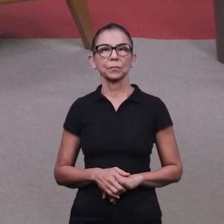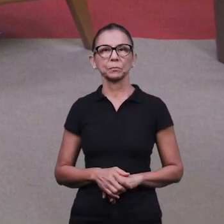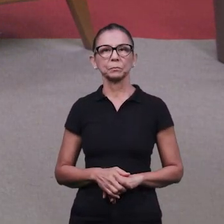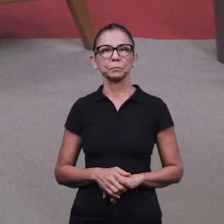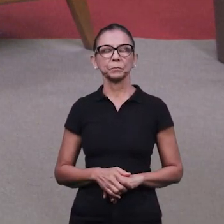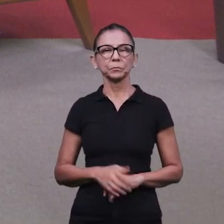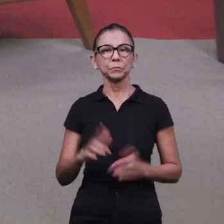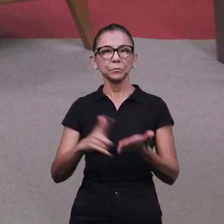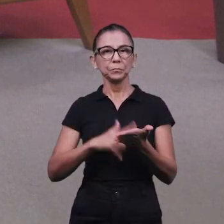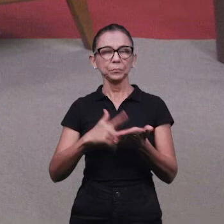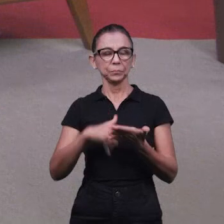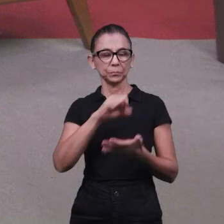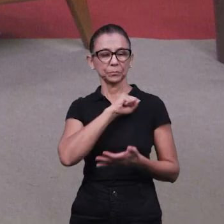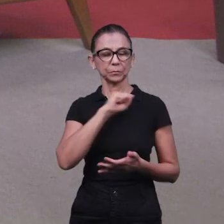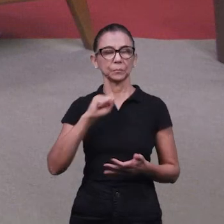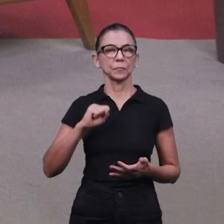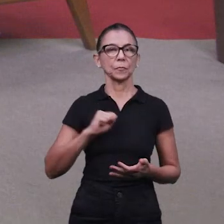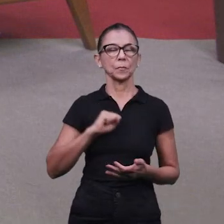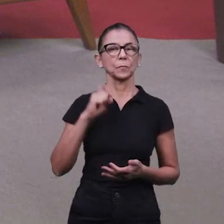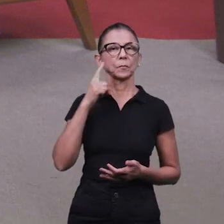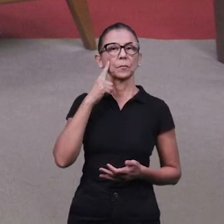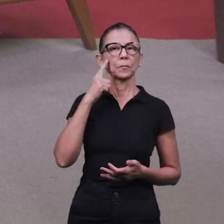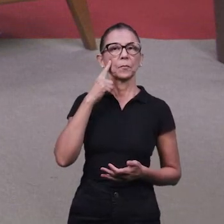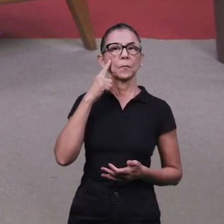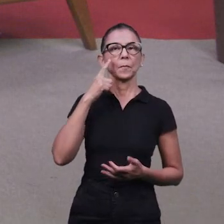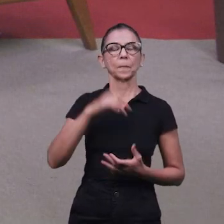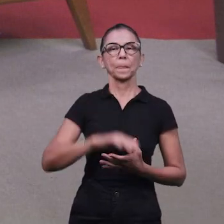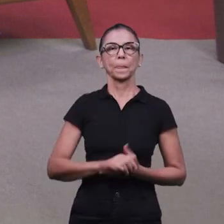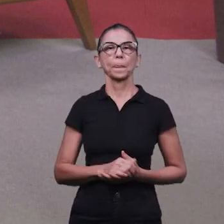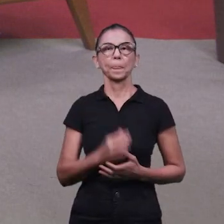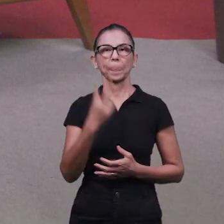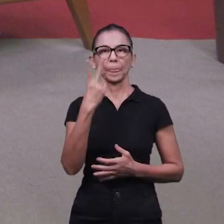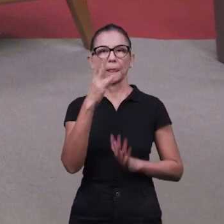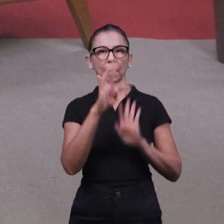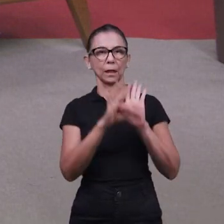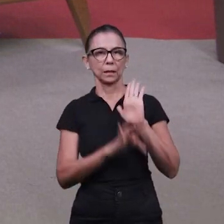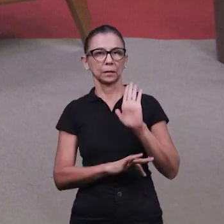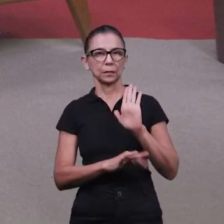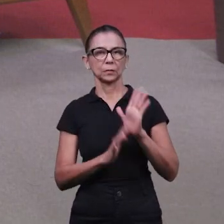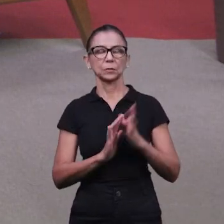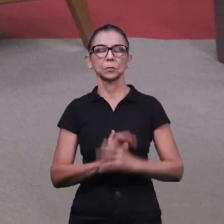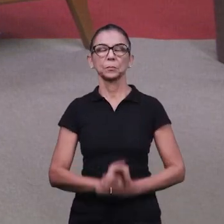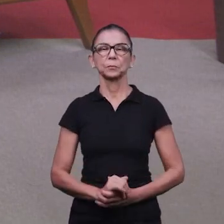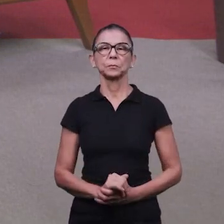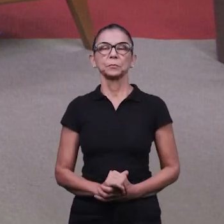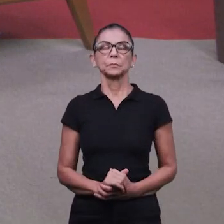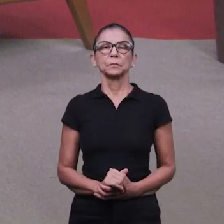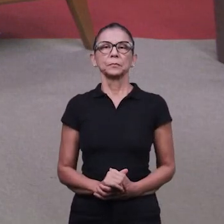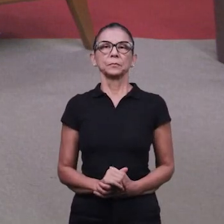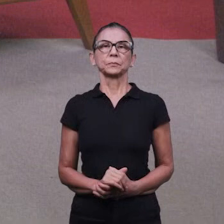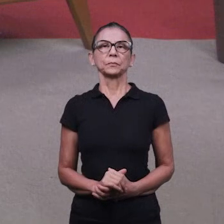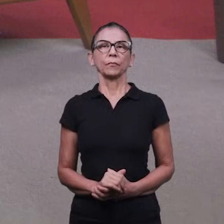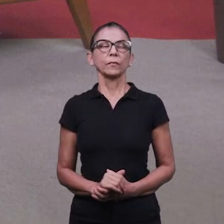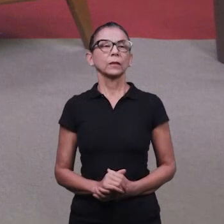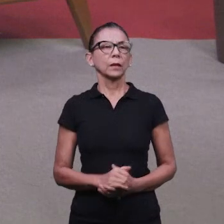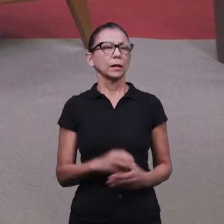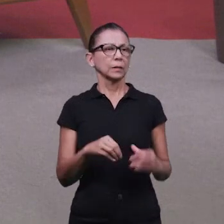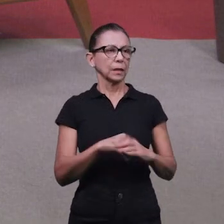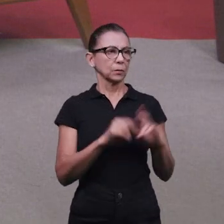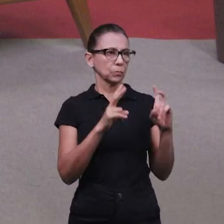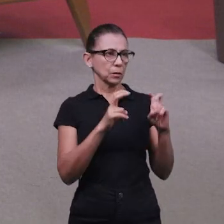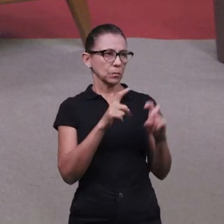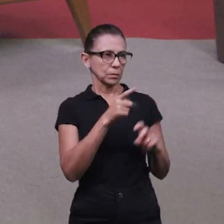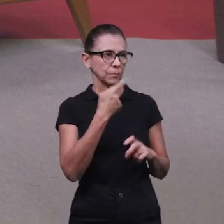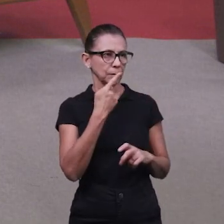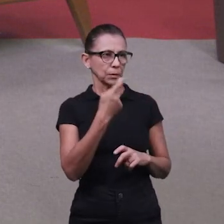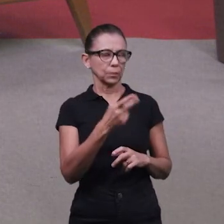deuxième livre du prophète Samuel pour voir exactement deux textes que je vais lire dans la séquence ici, dans